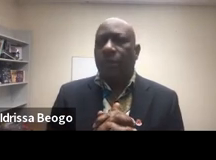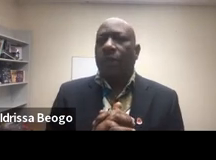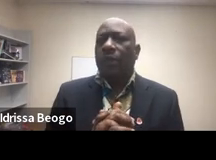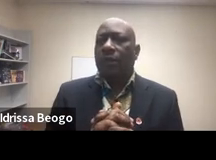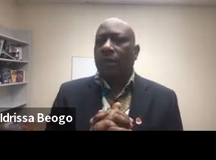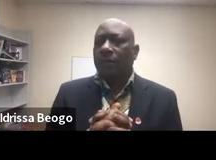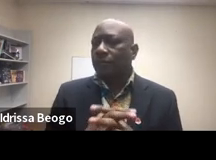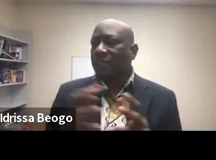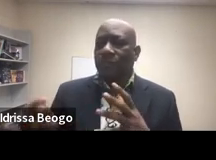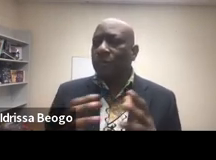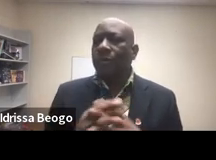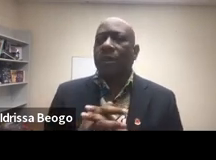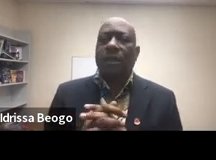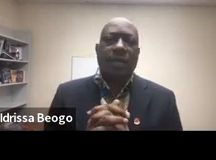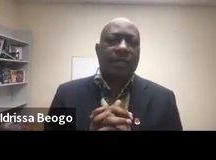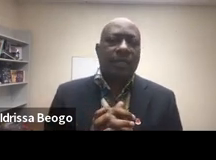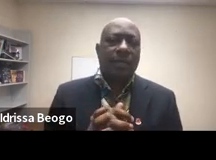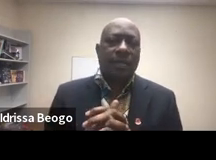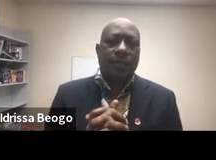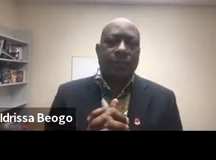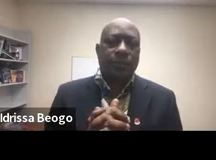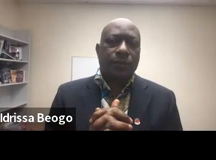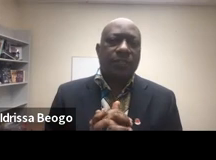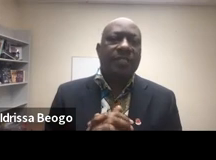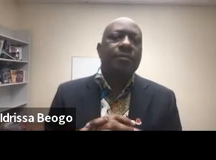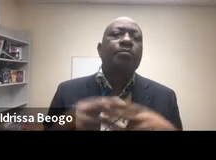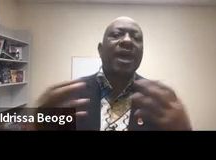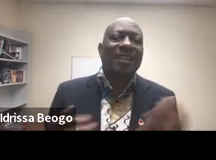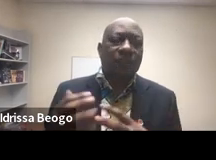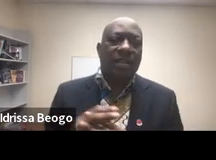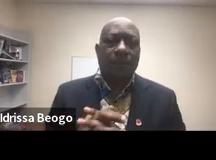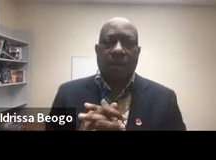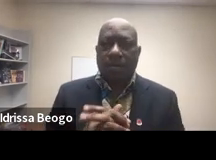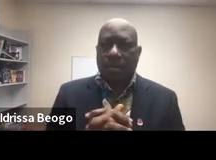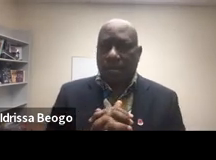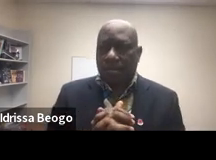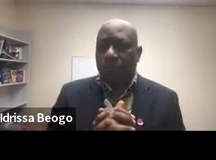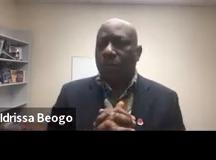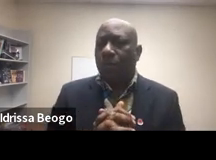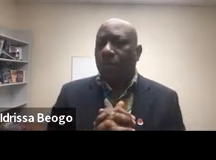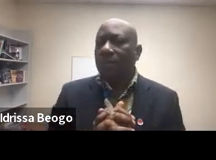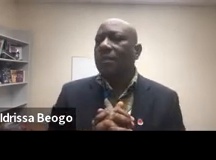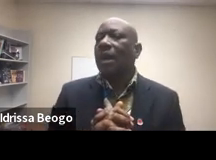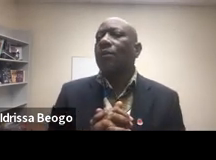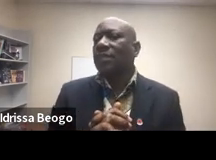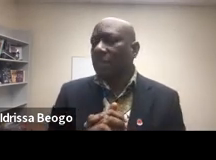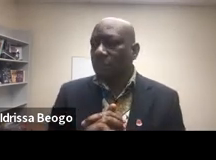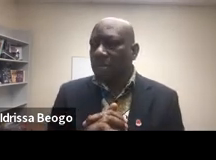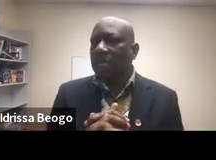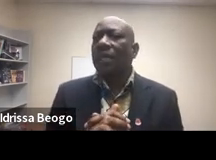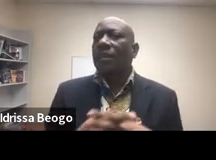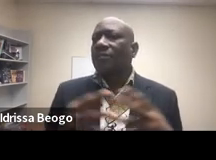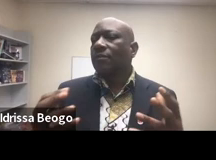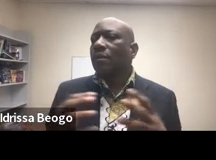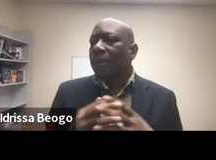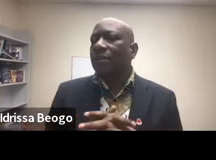obtenus. Vous avez dû entendre Dr. Norris parler régulièrement des données probantes aux